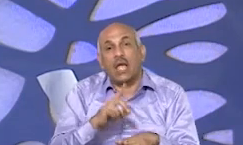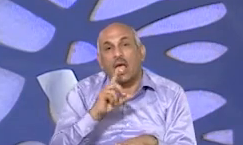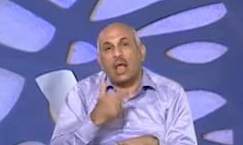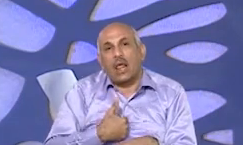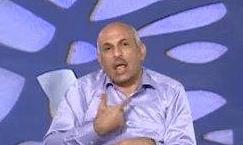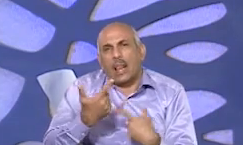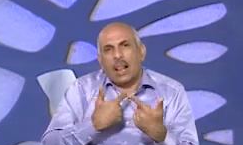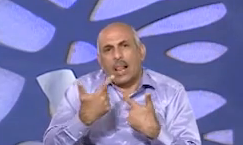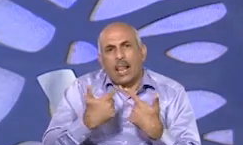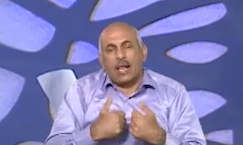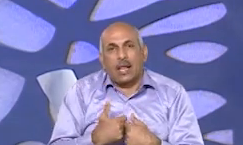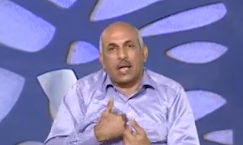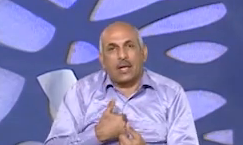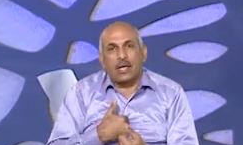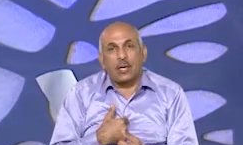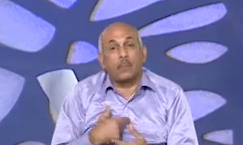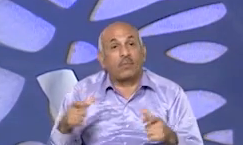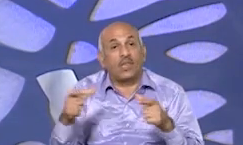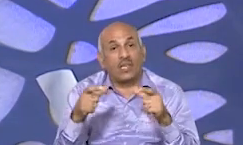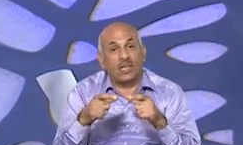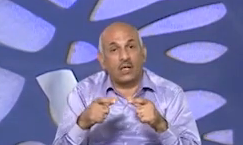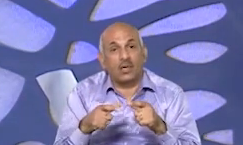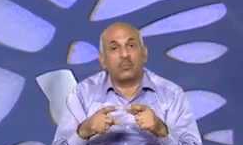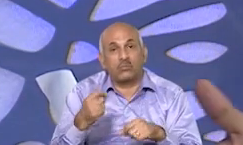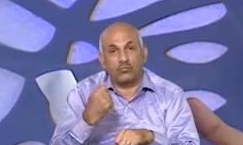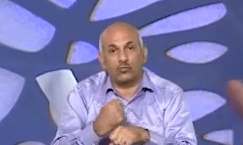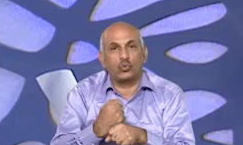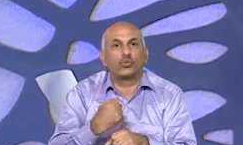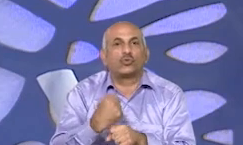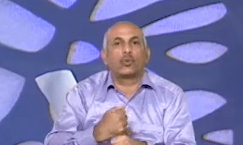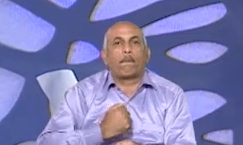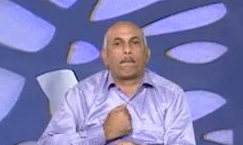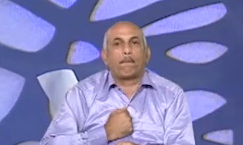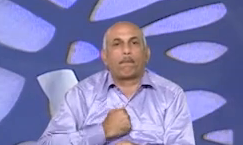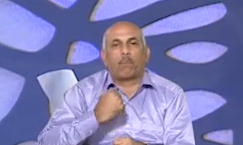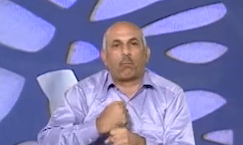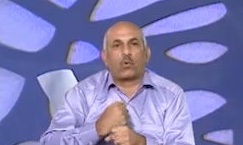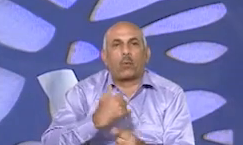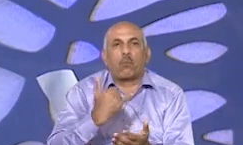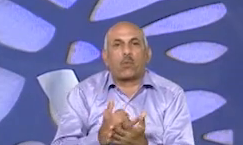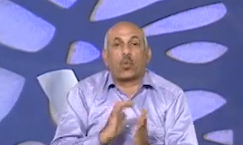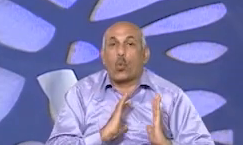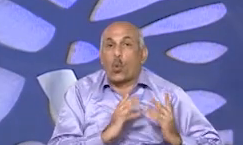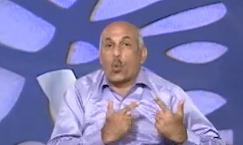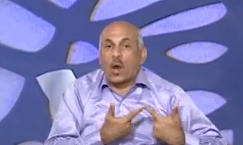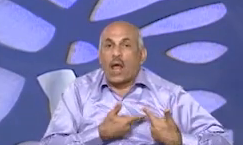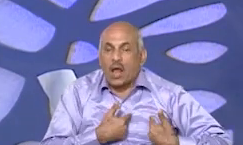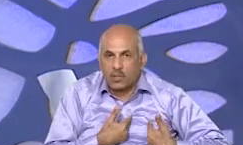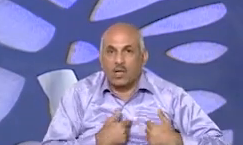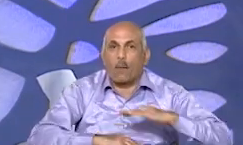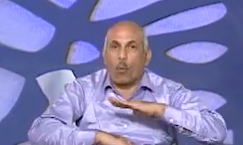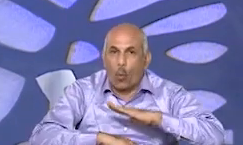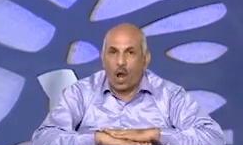ان البلد هتكبر لما كل واحد فينا يكون بيعمل الدور بتاعه بمنتهى الامانه ومنتهى